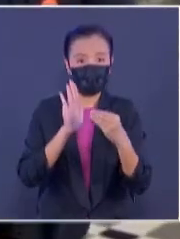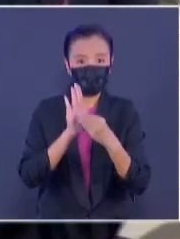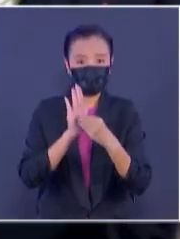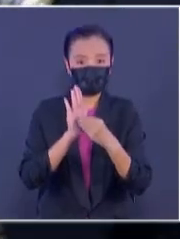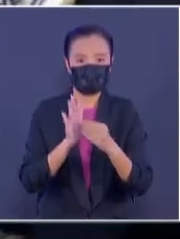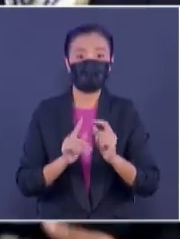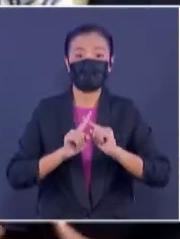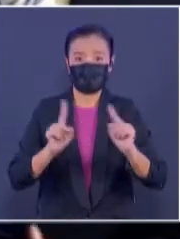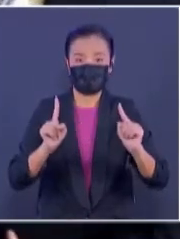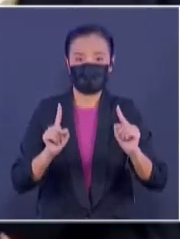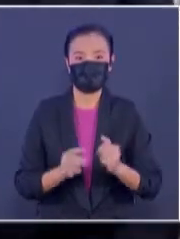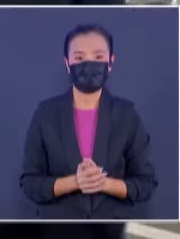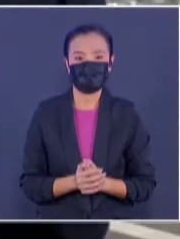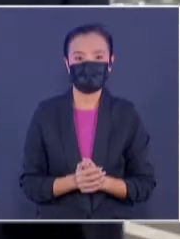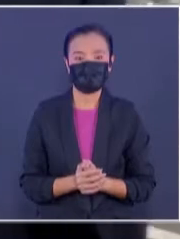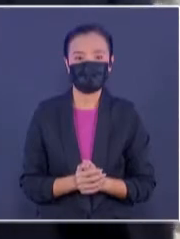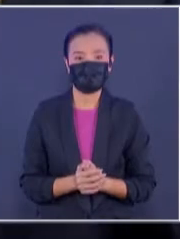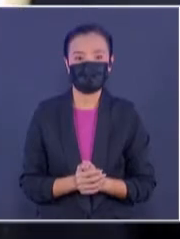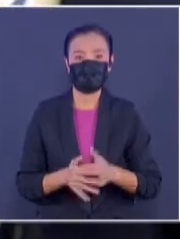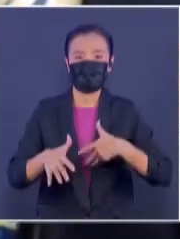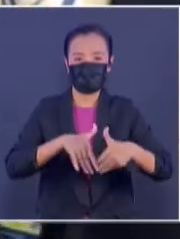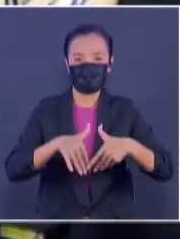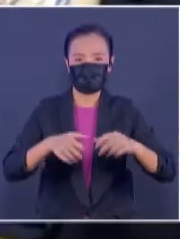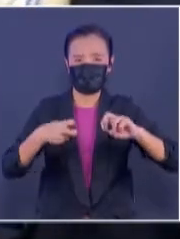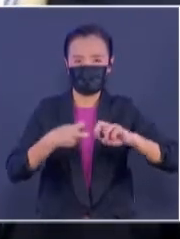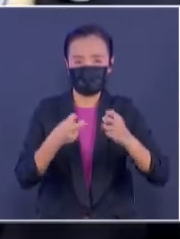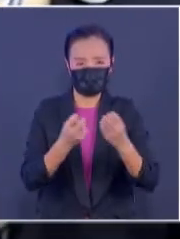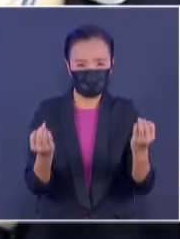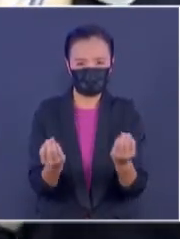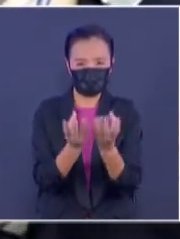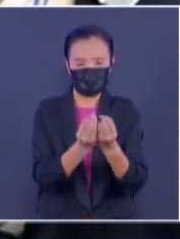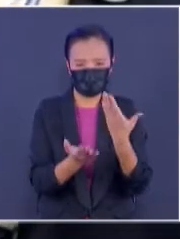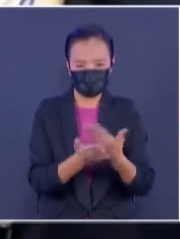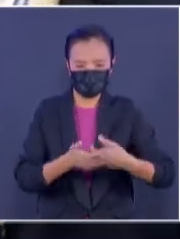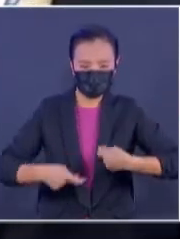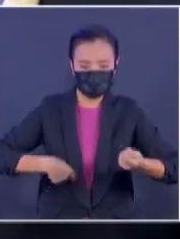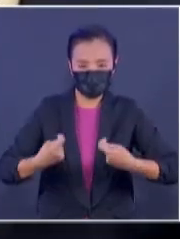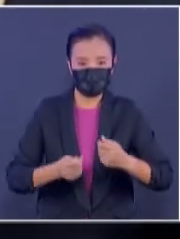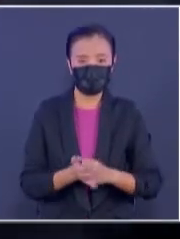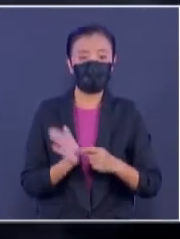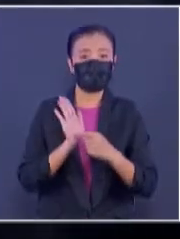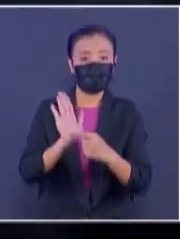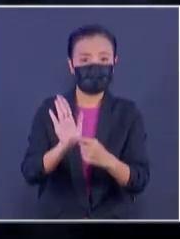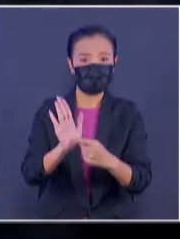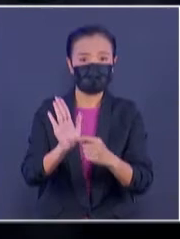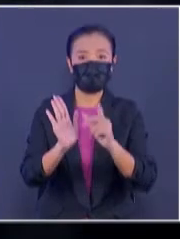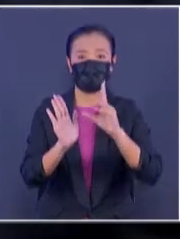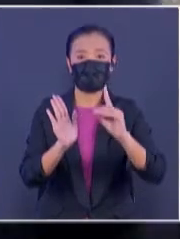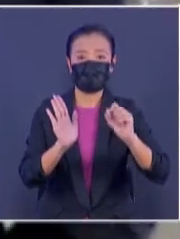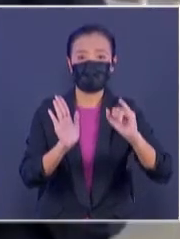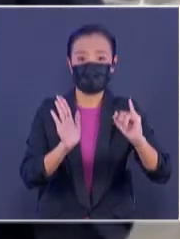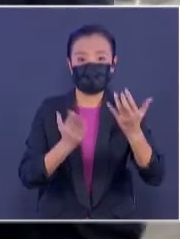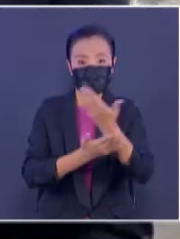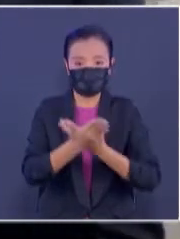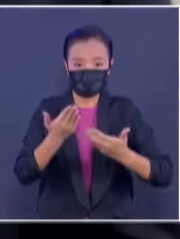ล้วนะครับแต่ว่าเนื่องจากเหตุการณ์นี้เนี่ยประชาชนได้รับความเสียหายจำนวนมากจึงมายื่นเรื่องที่กรมสอบสวนคดีพิเศษให้พิจารณาครับ